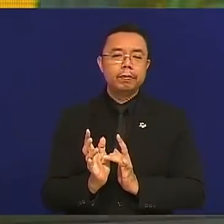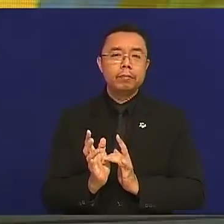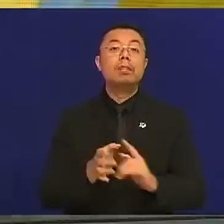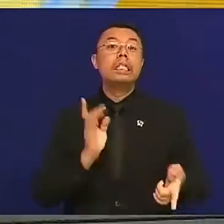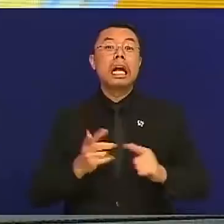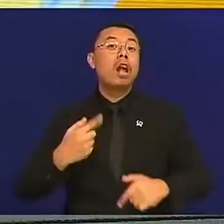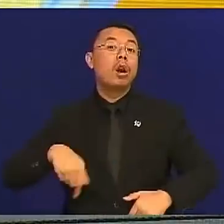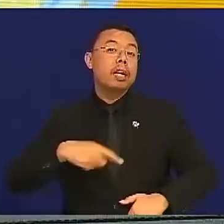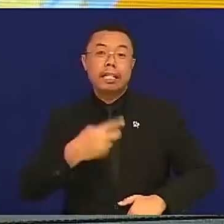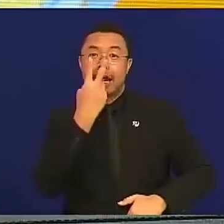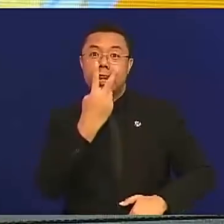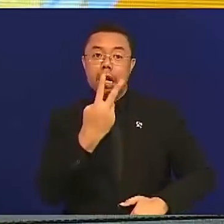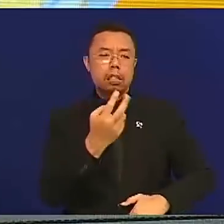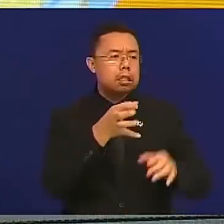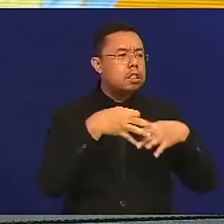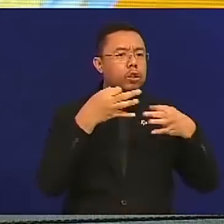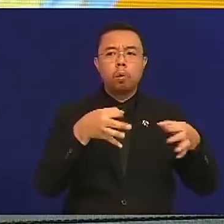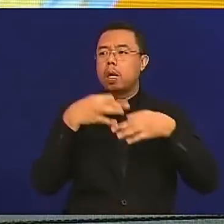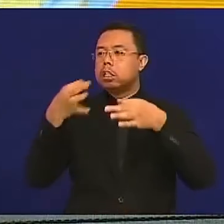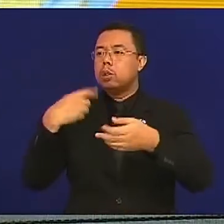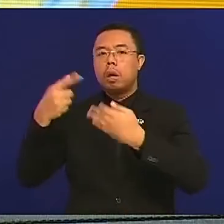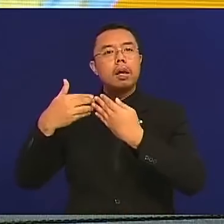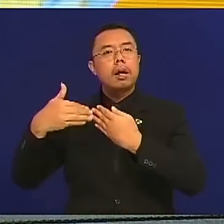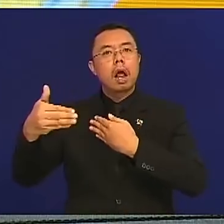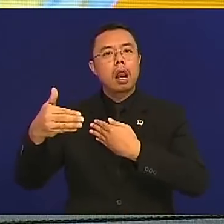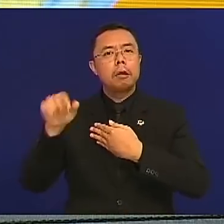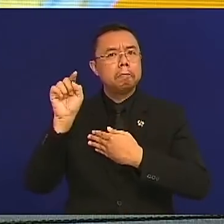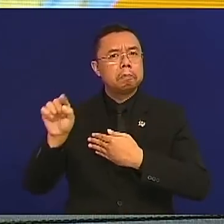Nah, kalau kita lihat jiwa-jiwa yang kekal, saudara,